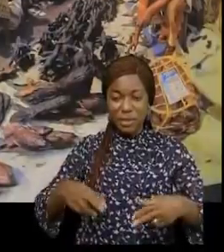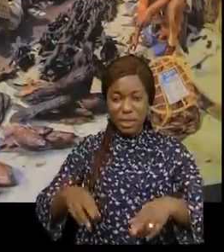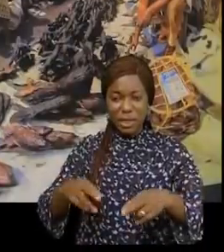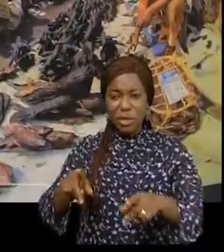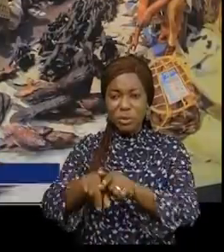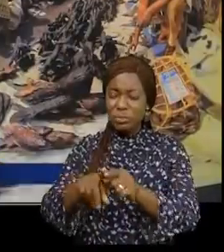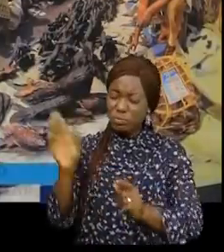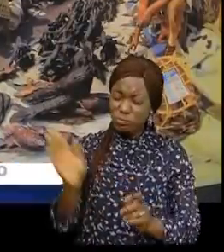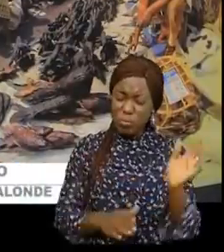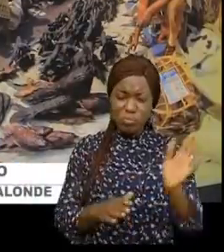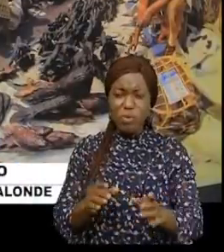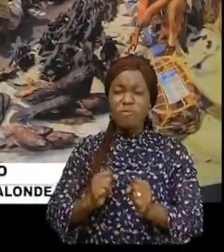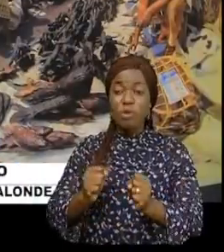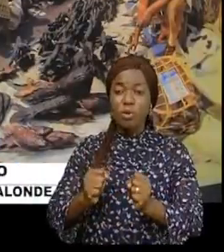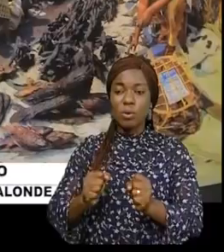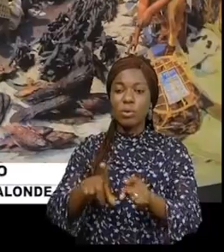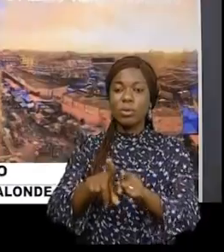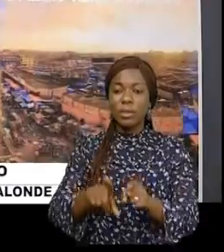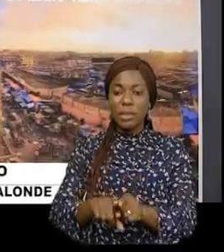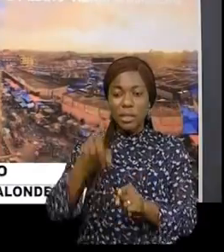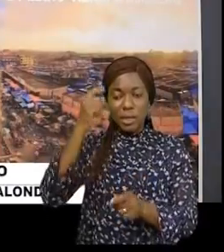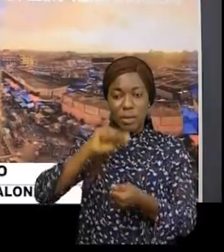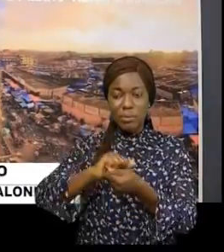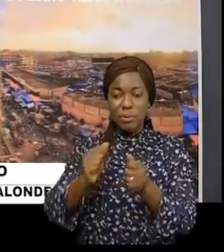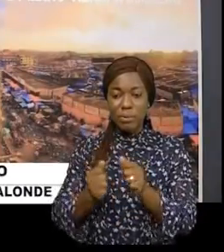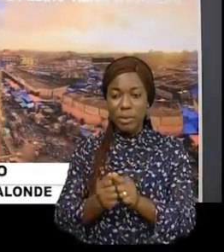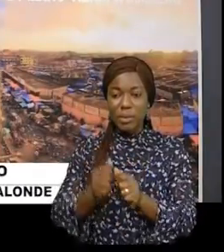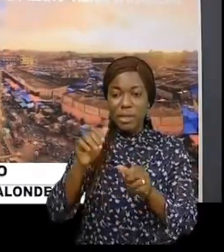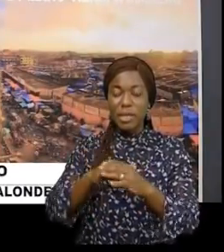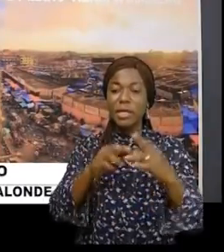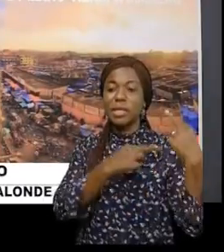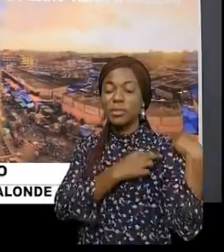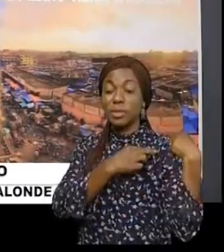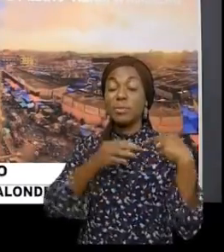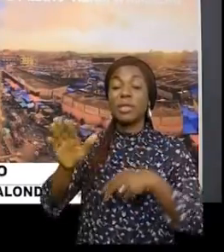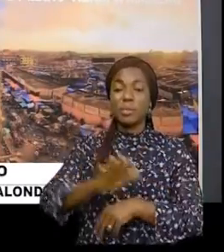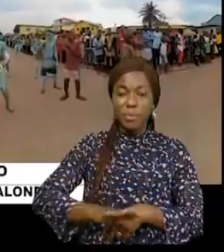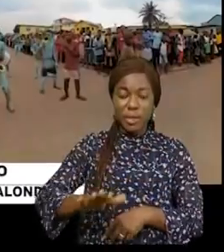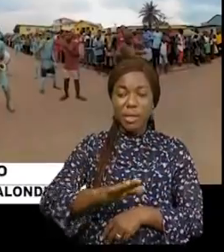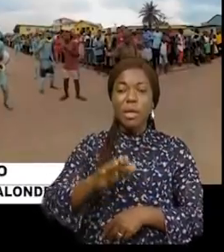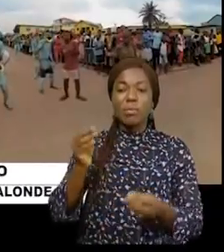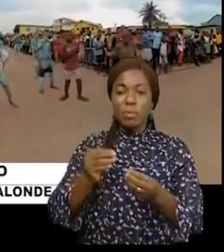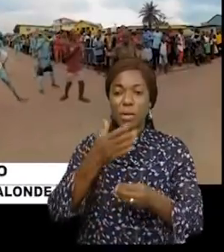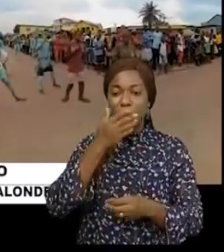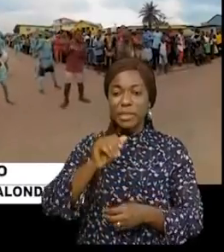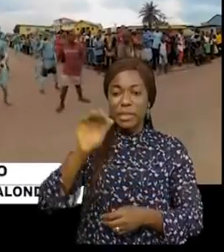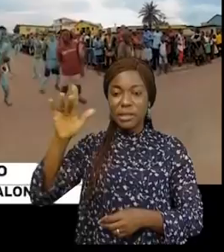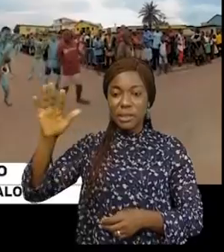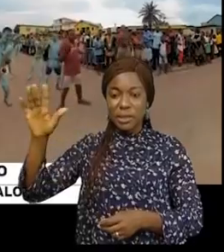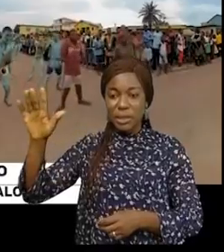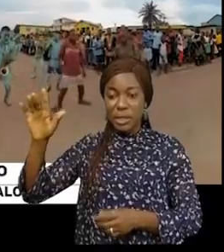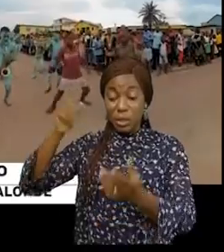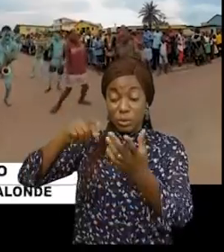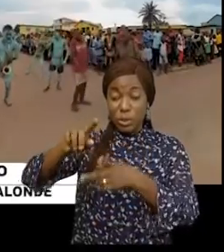ce court-métrage rappelle aussi ces problèmes épinés aux autorités du pays, car Kinshasa compte aujourd'hui plus